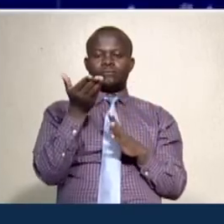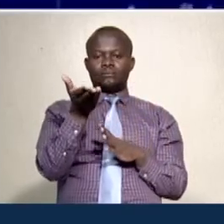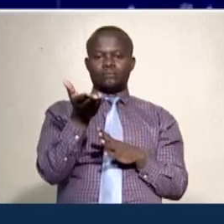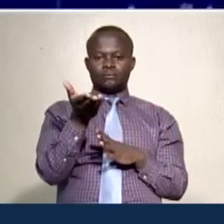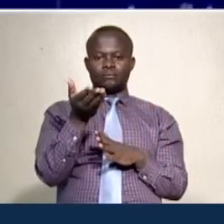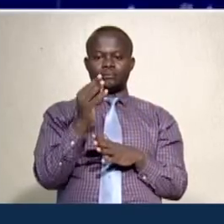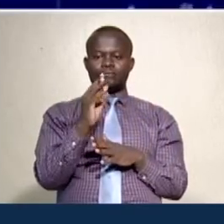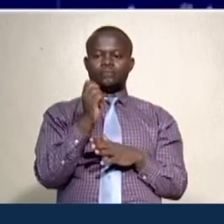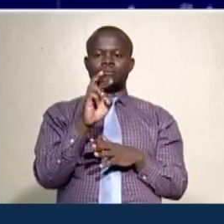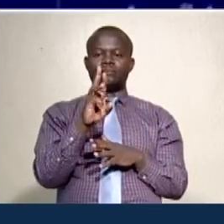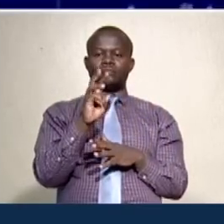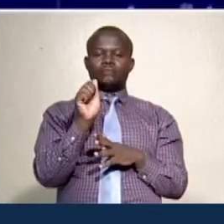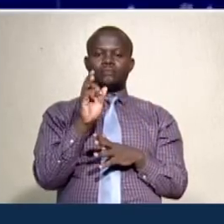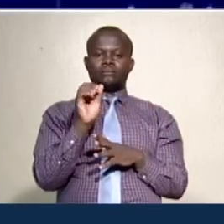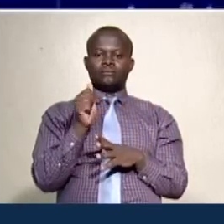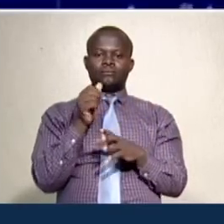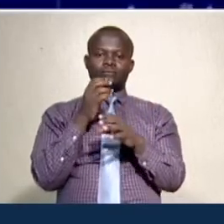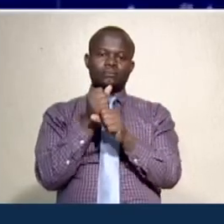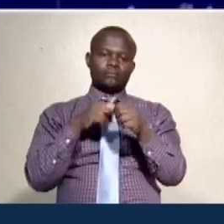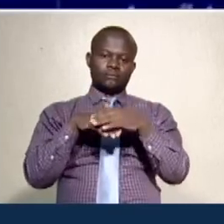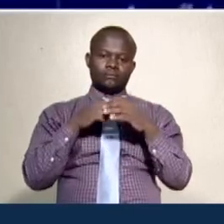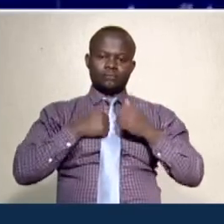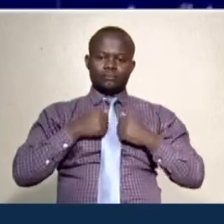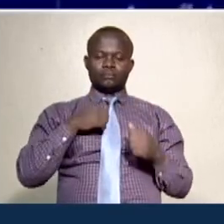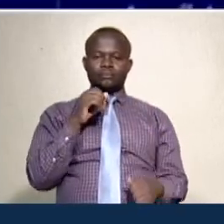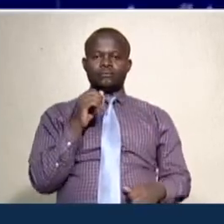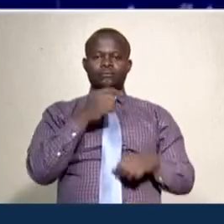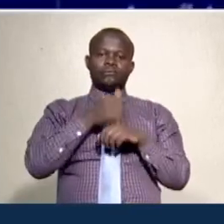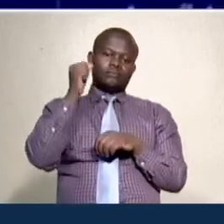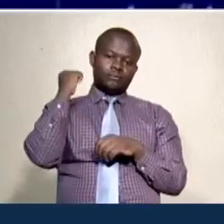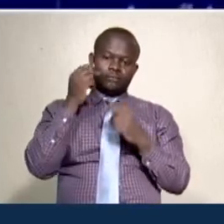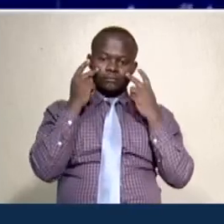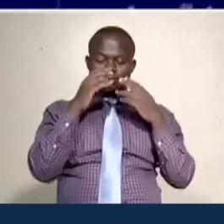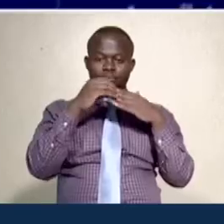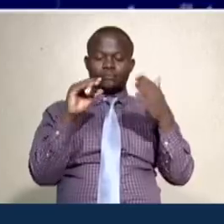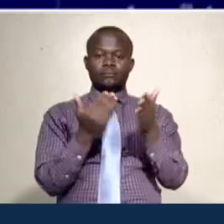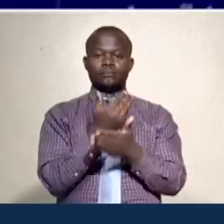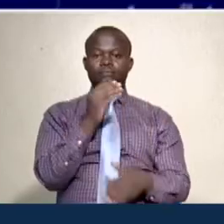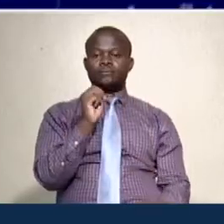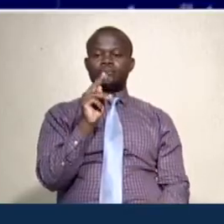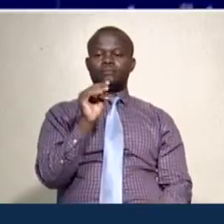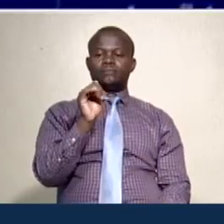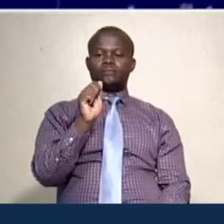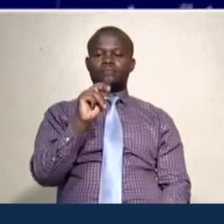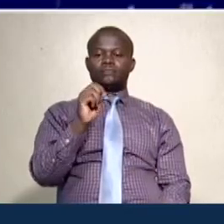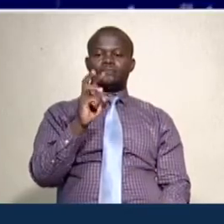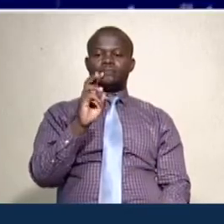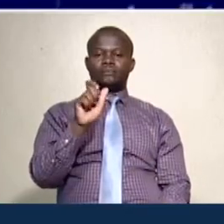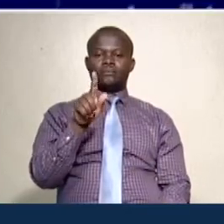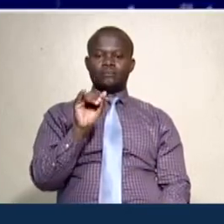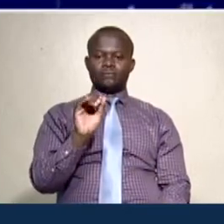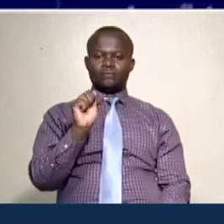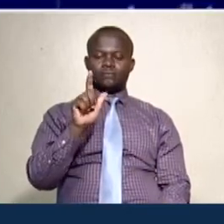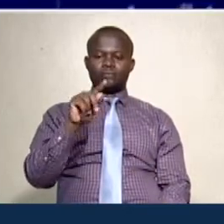kuri Ferwafa kabari ishyirahamwe ry'umupira w'amaguru mu Rwanda. Ferwafa ku munsi w'ejo ryabonye umuyobozi mushya kabari Munyantwari Alphonse watowe